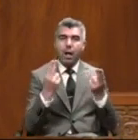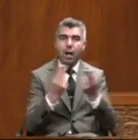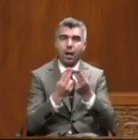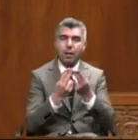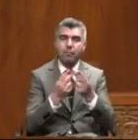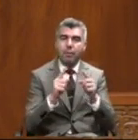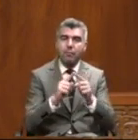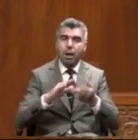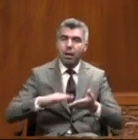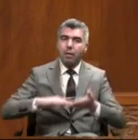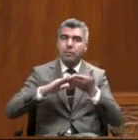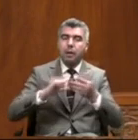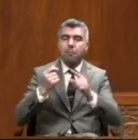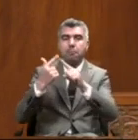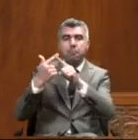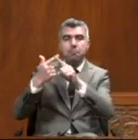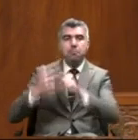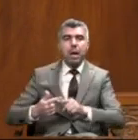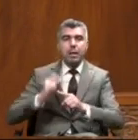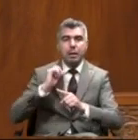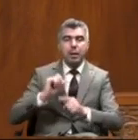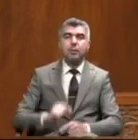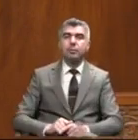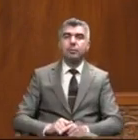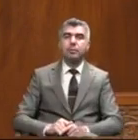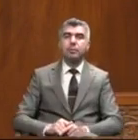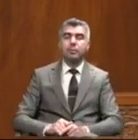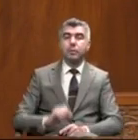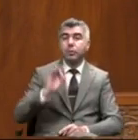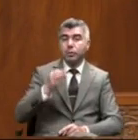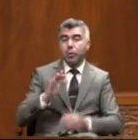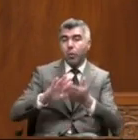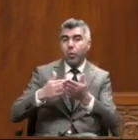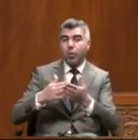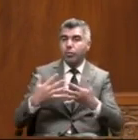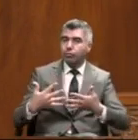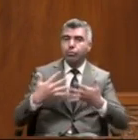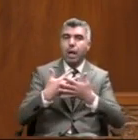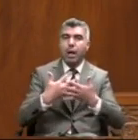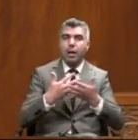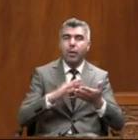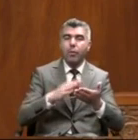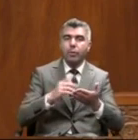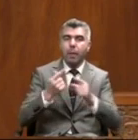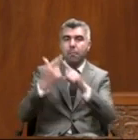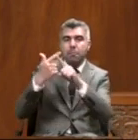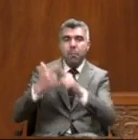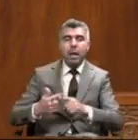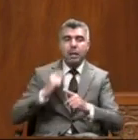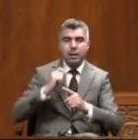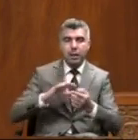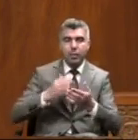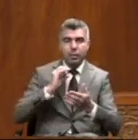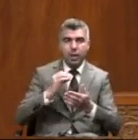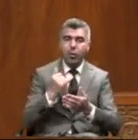لسيادتنا الماليه وتعزيزا للثقه لدى مختلف الشركاء في ماليهنا العموميه وفي